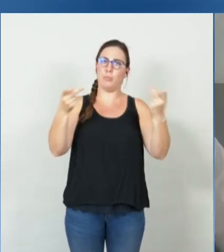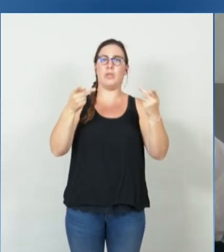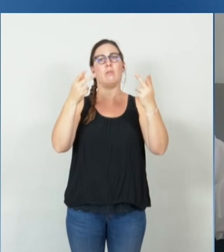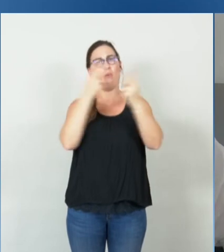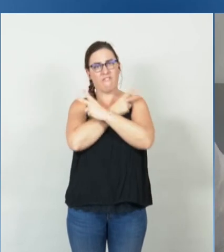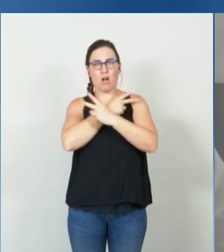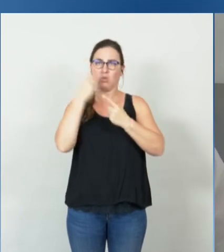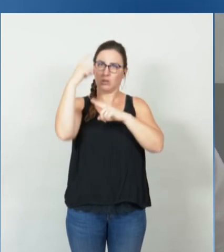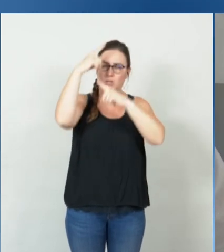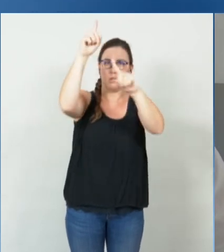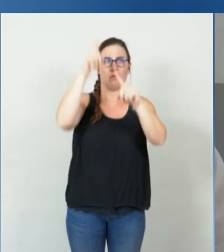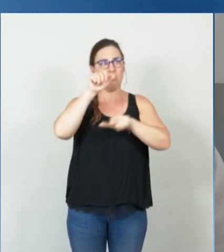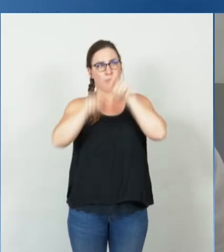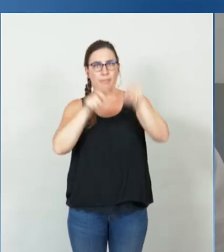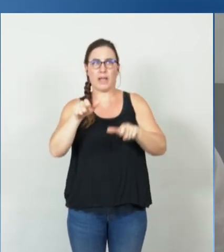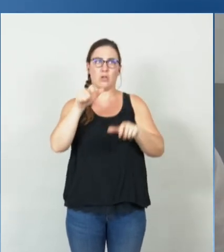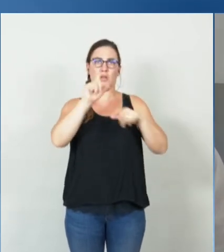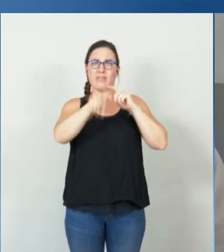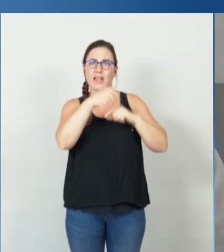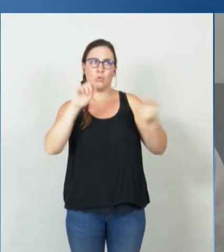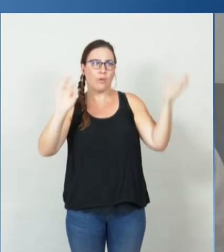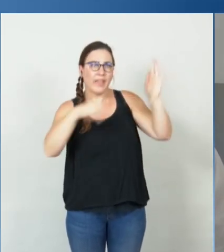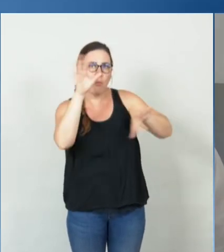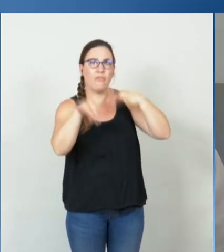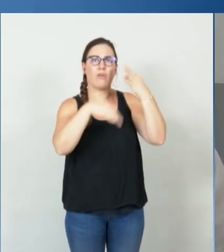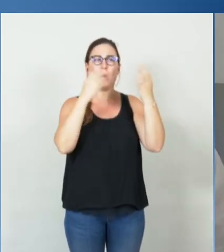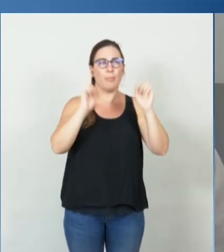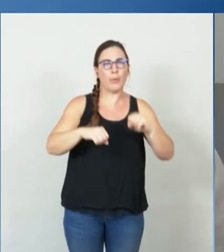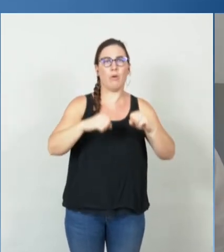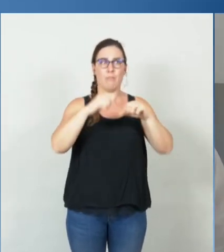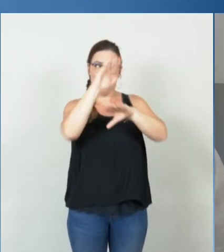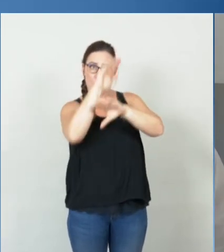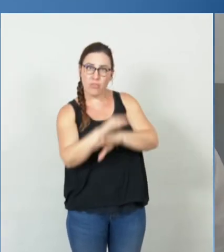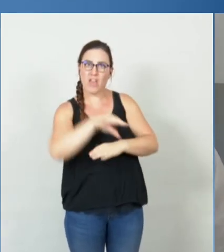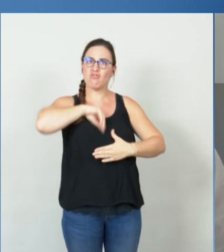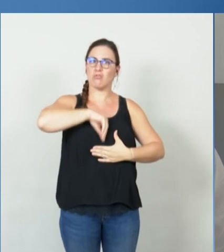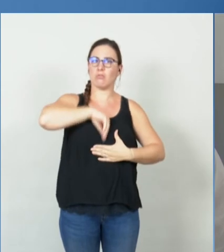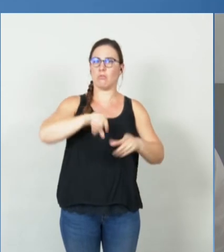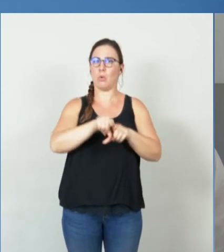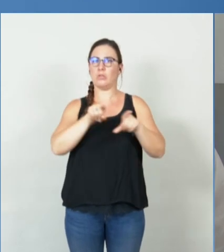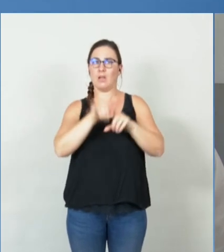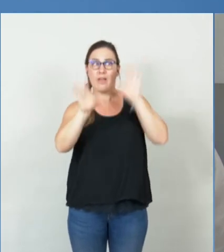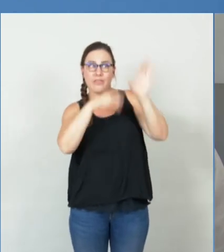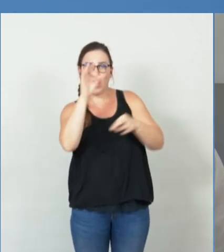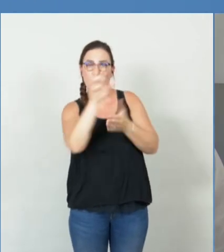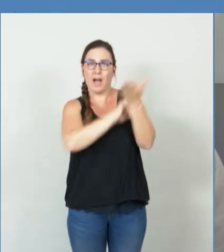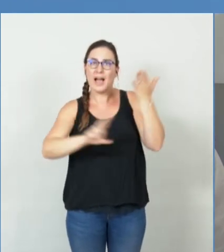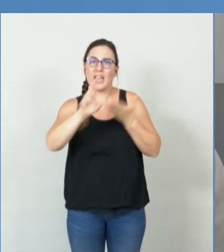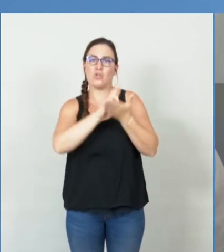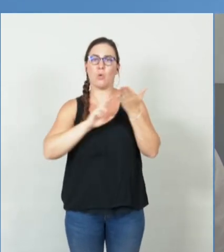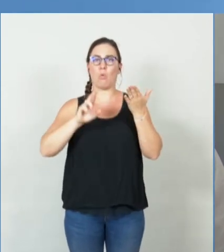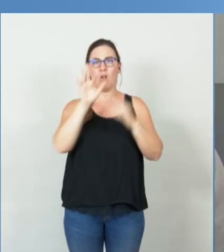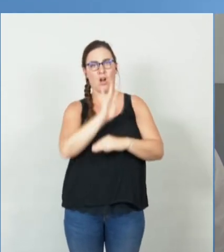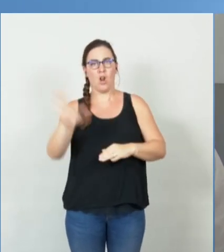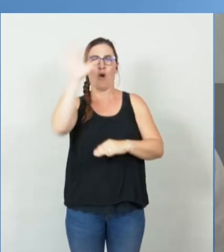françaises et aux Français de pouvoir découvrir la nature leur donner aussi envie de la protéger et de découvrir d'autres régions d'embrasser la